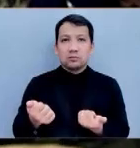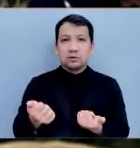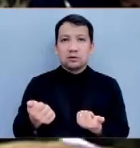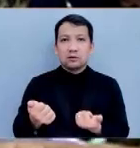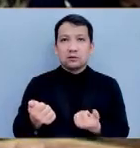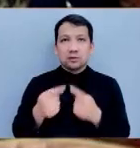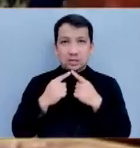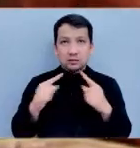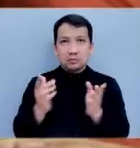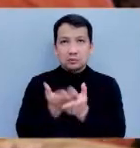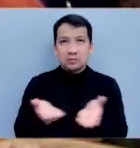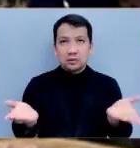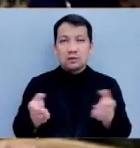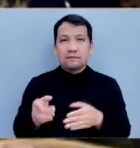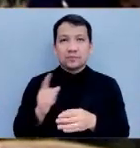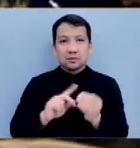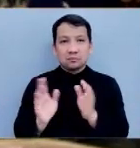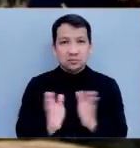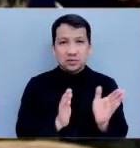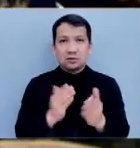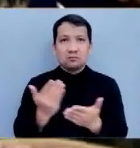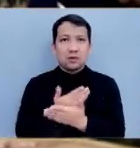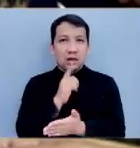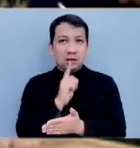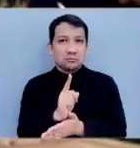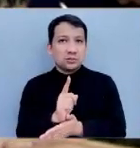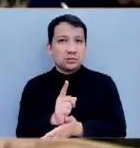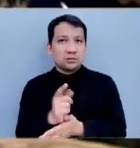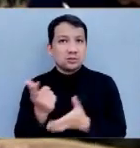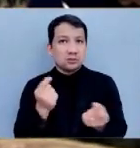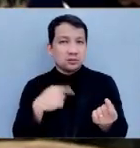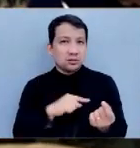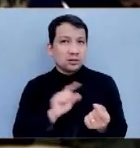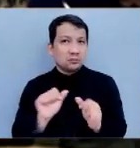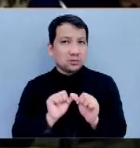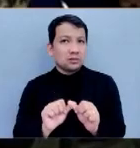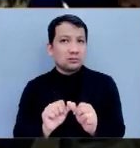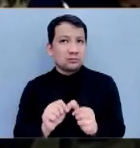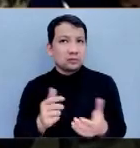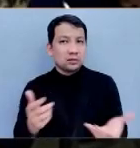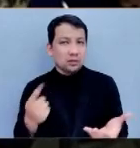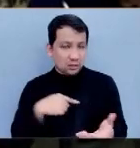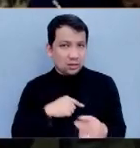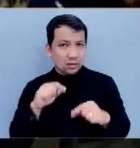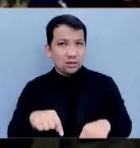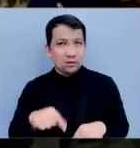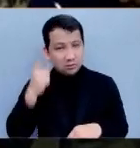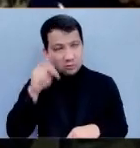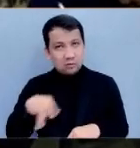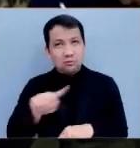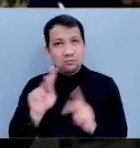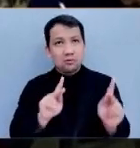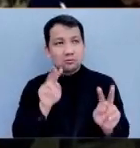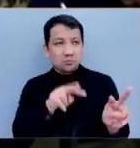na-deliver yung plataforma. Kahit naman ho gawin ho natin ang magagawa natin, still tayo rin tsaka nasa tao rin kung paano ho rin